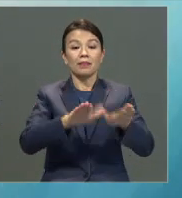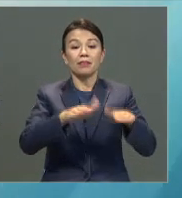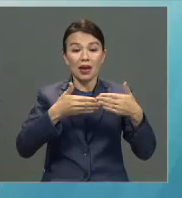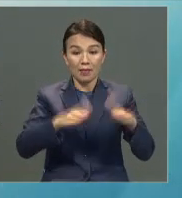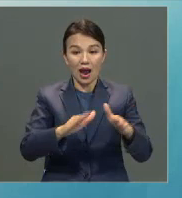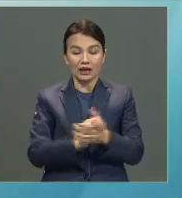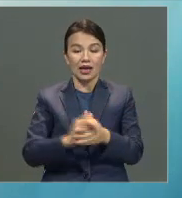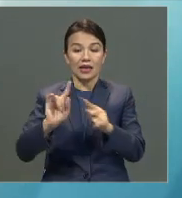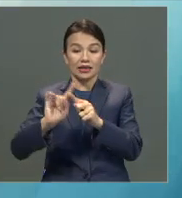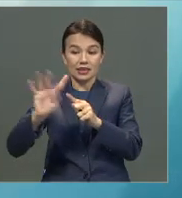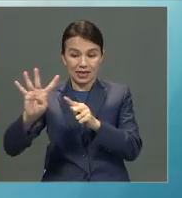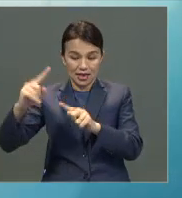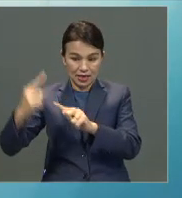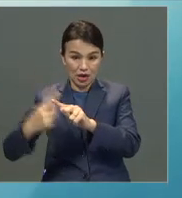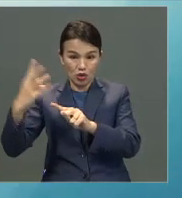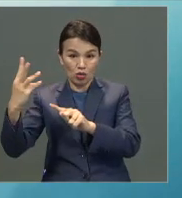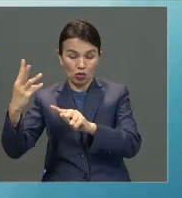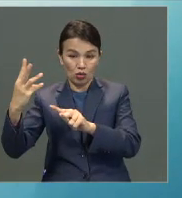ปีเป็นแม่บ้านนะครับมาวันที่ 4